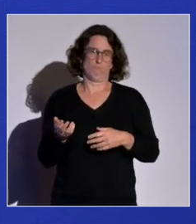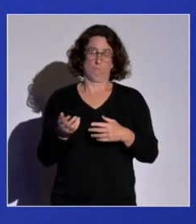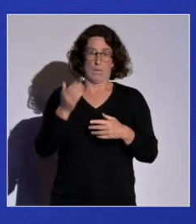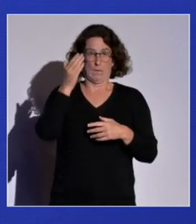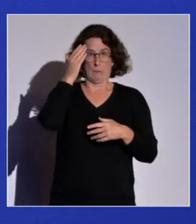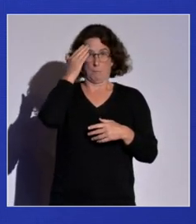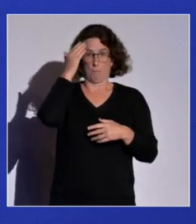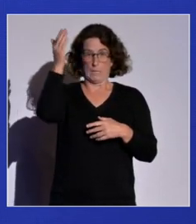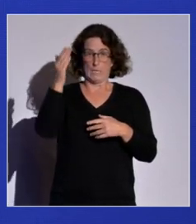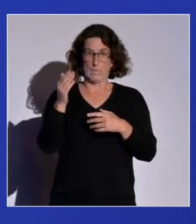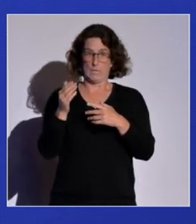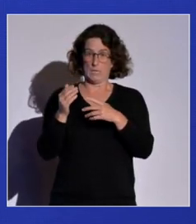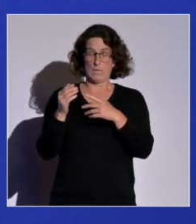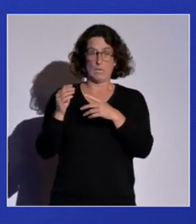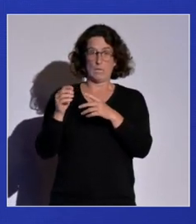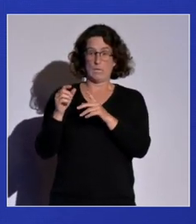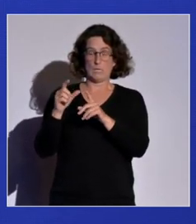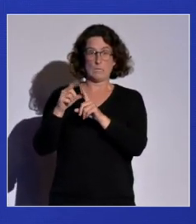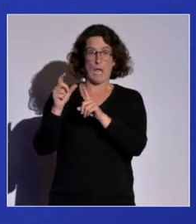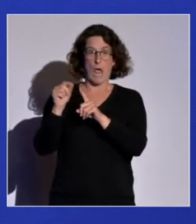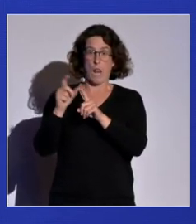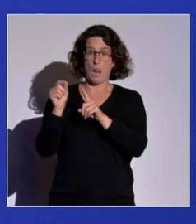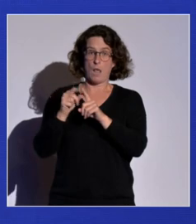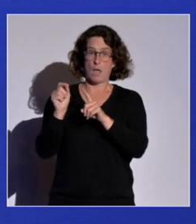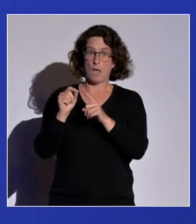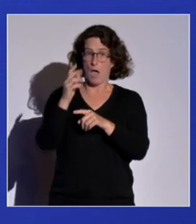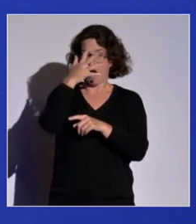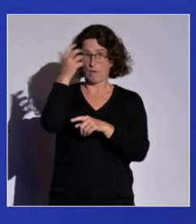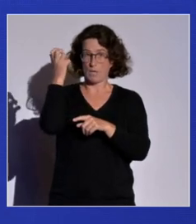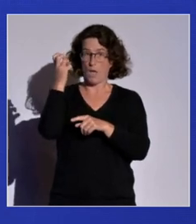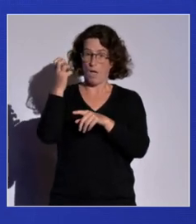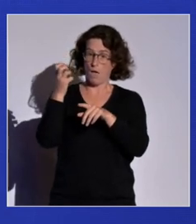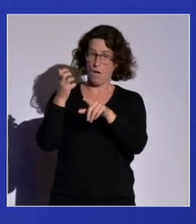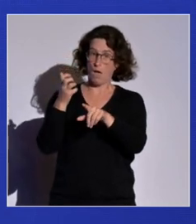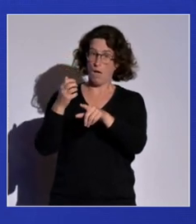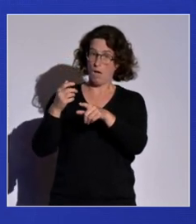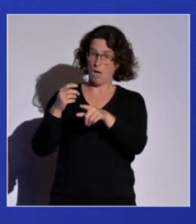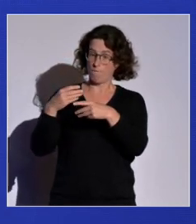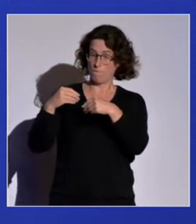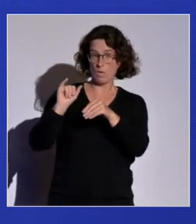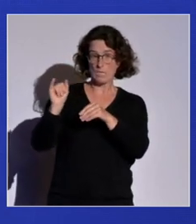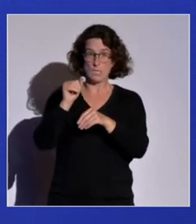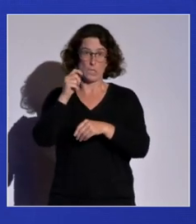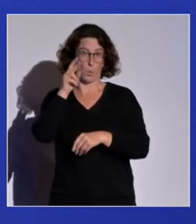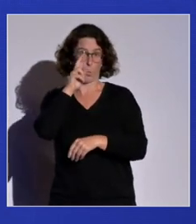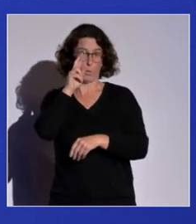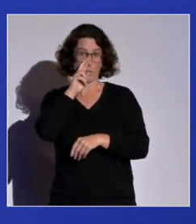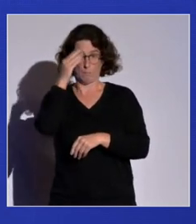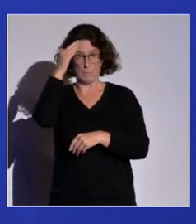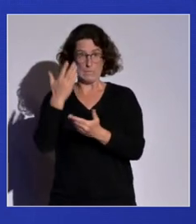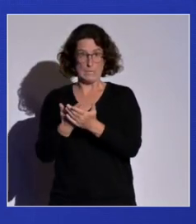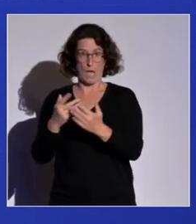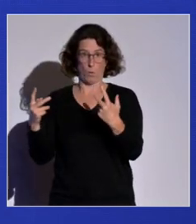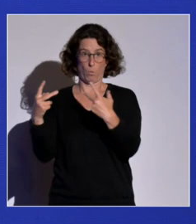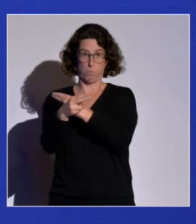l'alimentation des marchés de céréales africains de la part de la Russie, alors ce qu'on aurait, c'est une